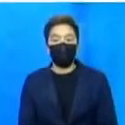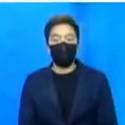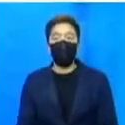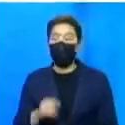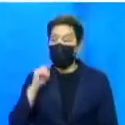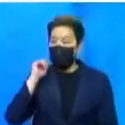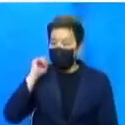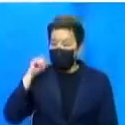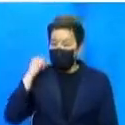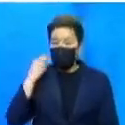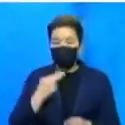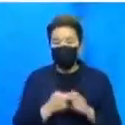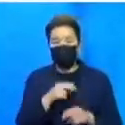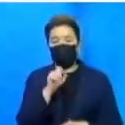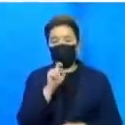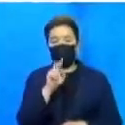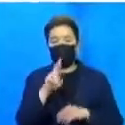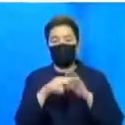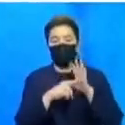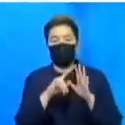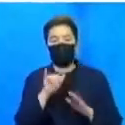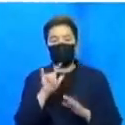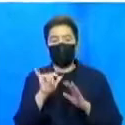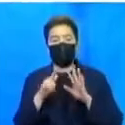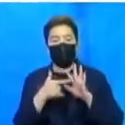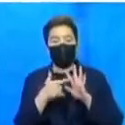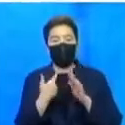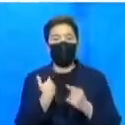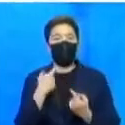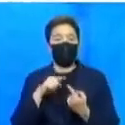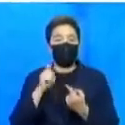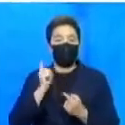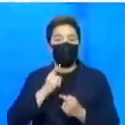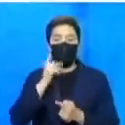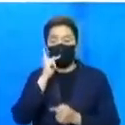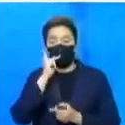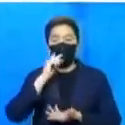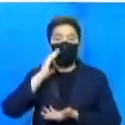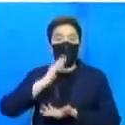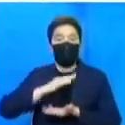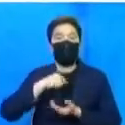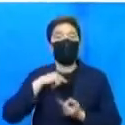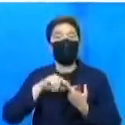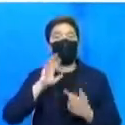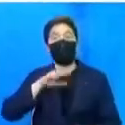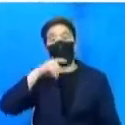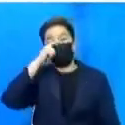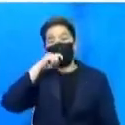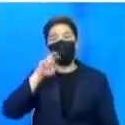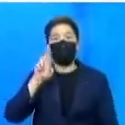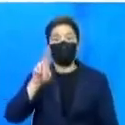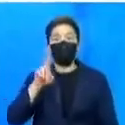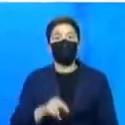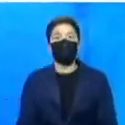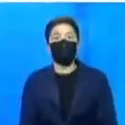คุณสรัญญาคงอยู่บรรณาธิการอาวุโสไทยรัฐนิวส์โชว์สถานีโทรทัศน์ไทยรัฐทีวี